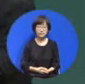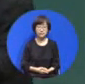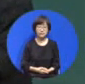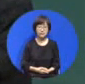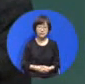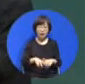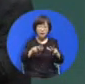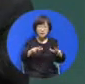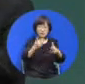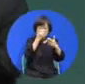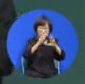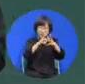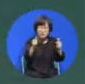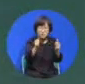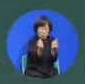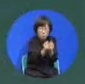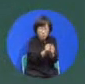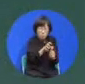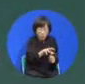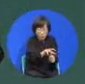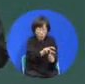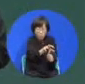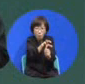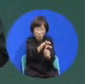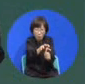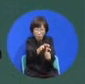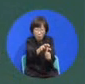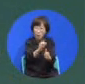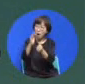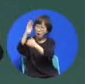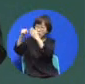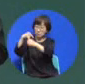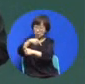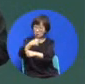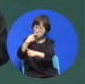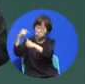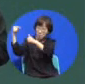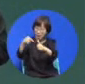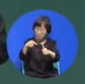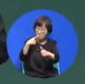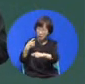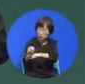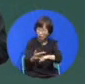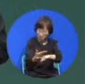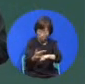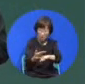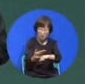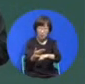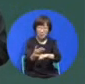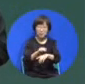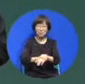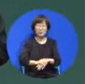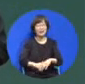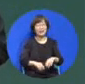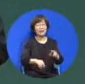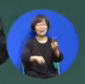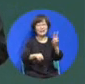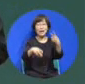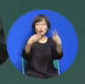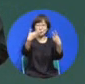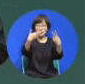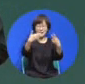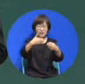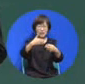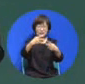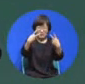and to the remnant of the people. 위해서 말하라는 겁니다. The people are all living in captivity, and God says to them, say, 남은 백성에게